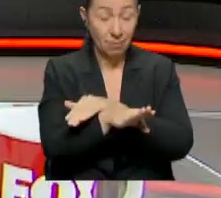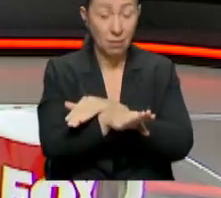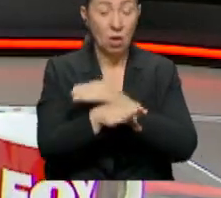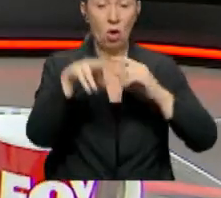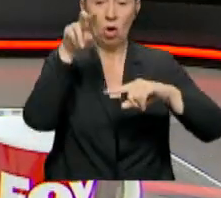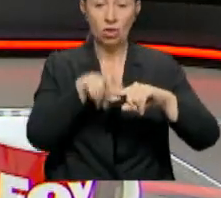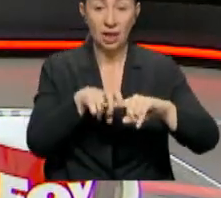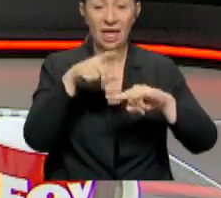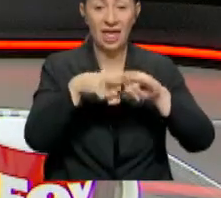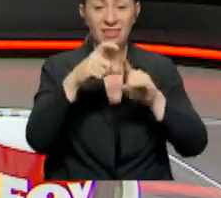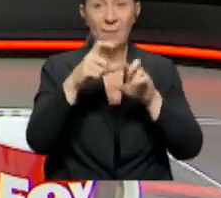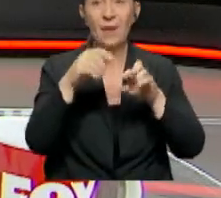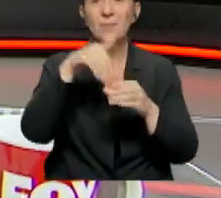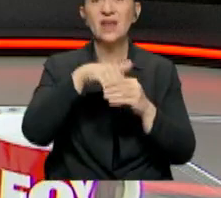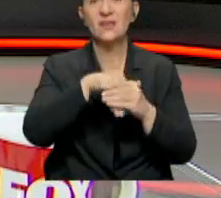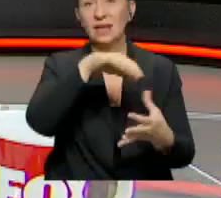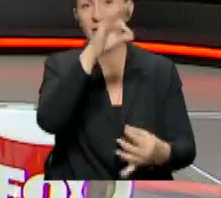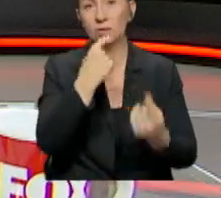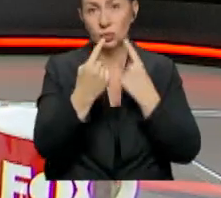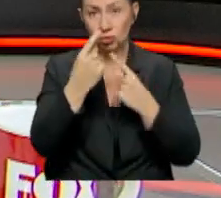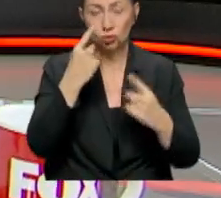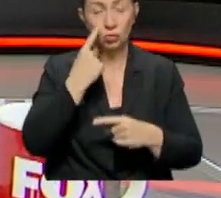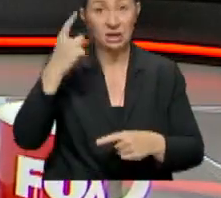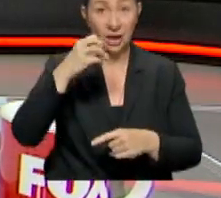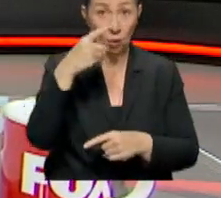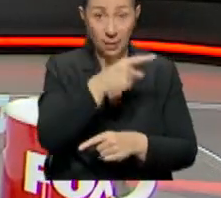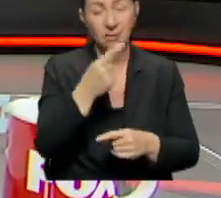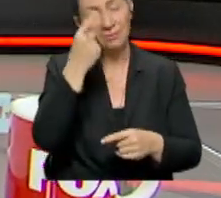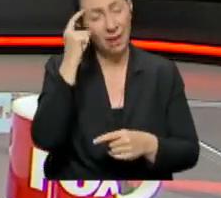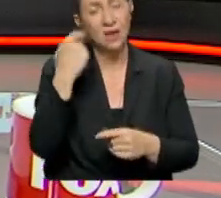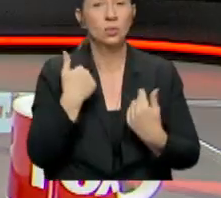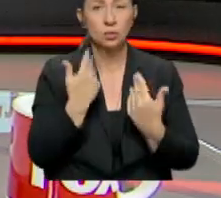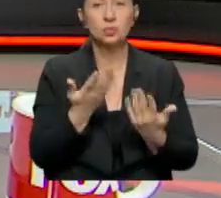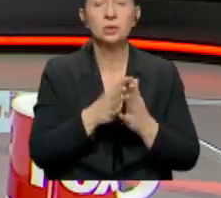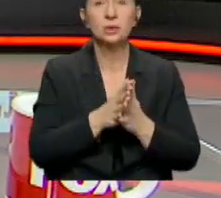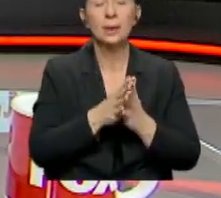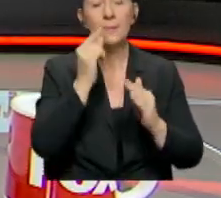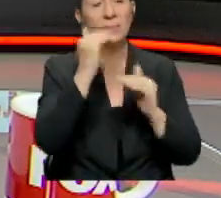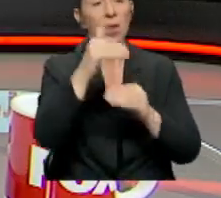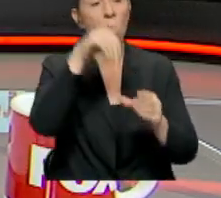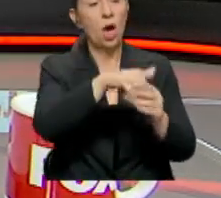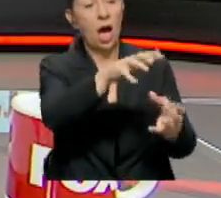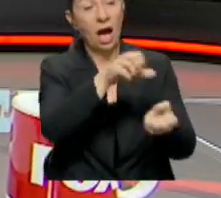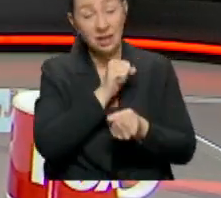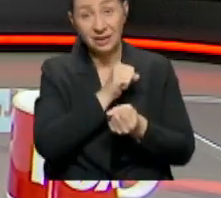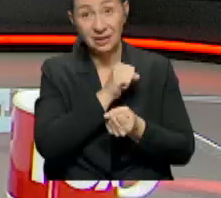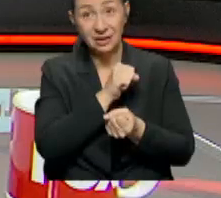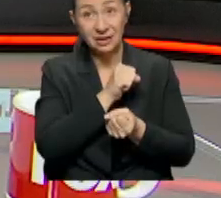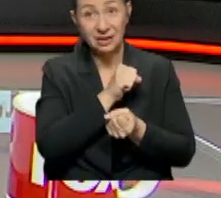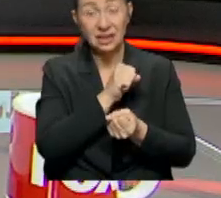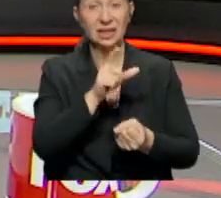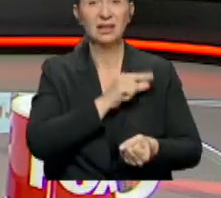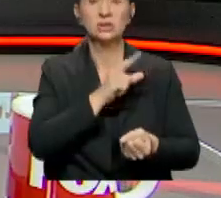oturan HDP'li milletvekillerinden bahsediyor Cumhurbaşkanı Erdoğan muhtemelen milletten aldığı Oyların